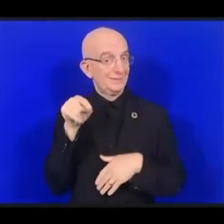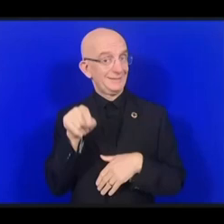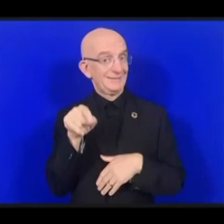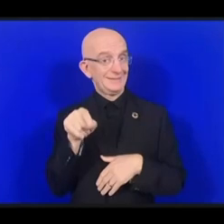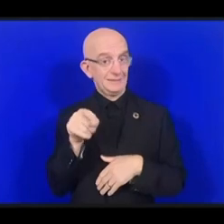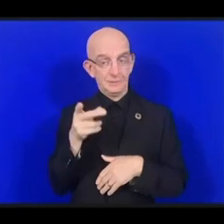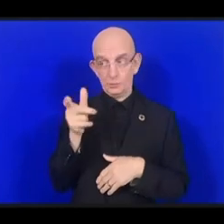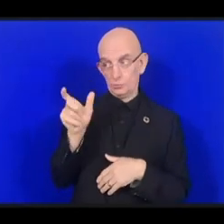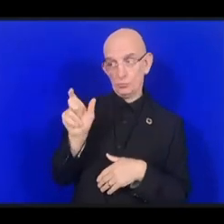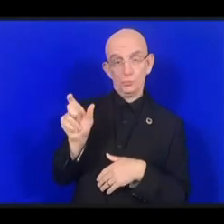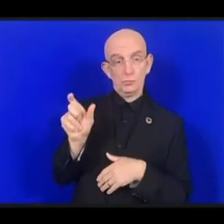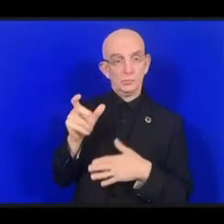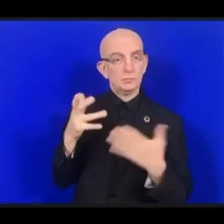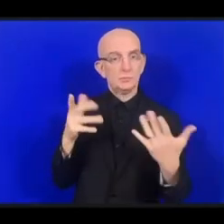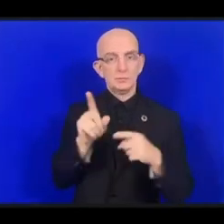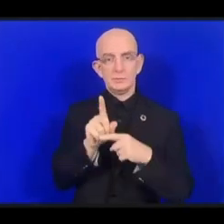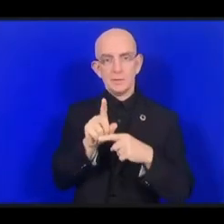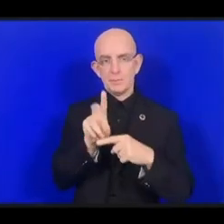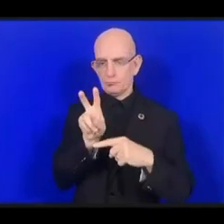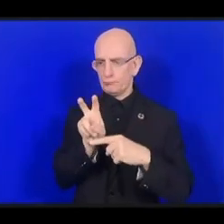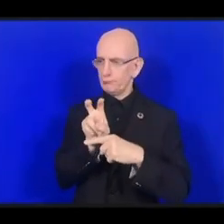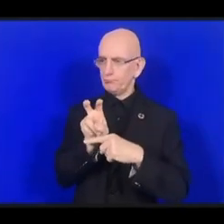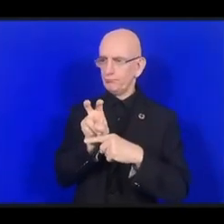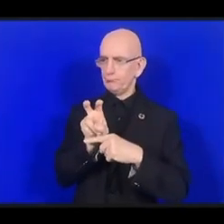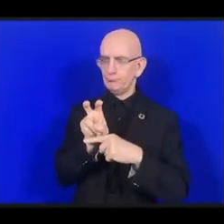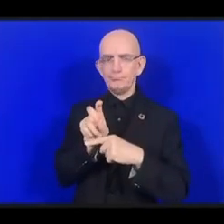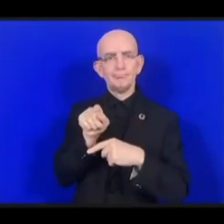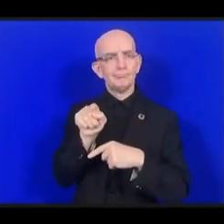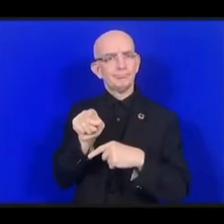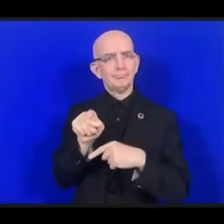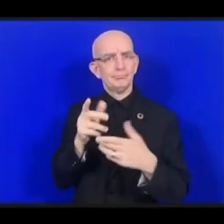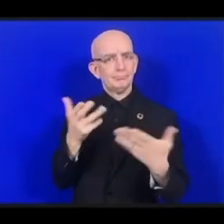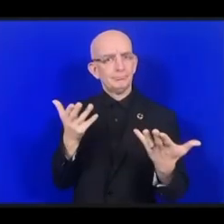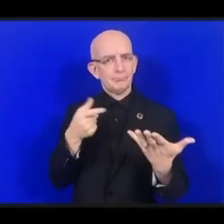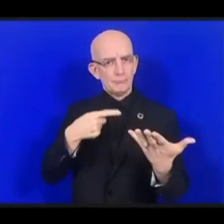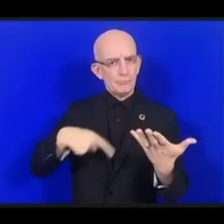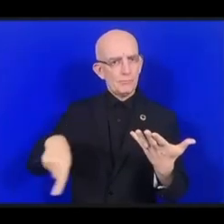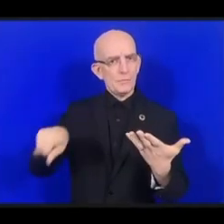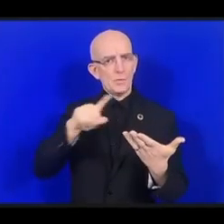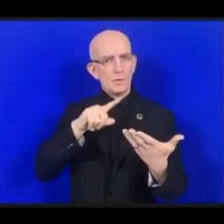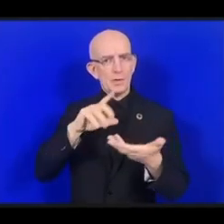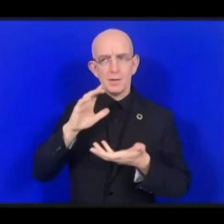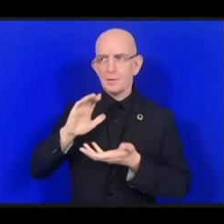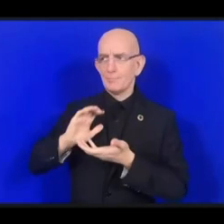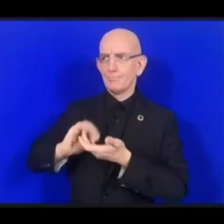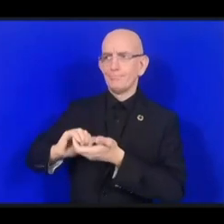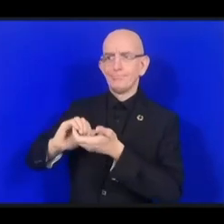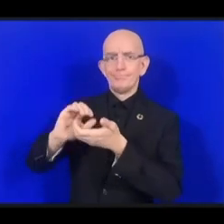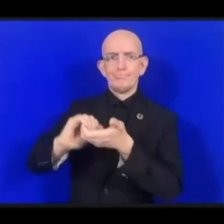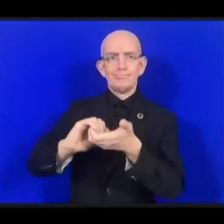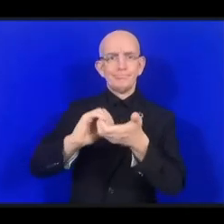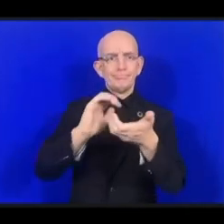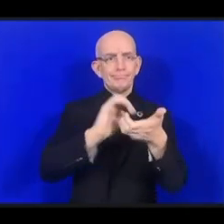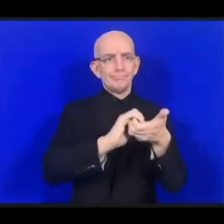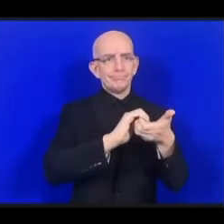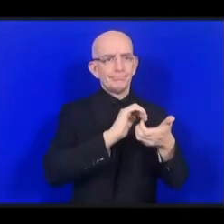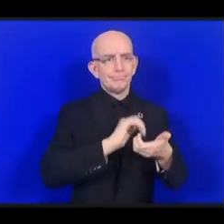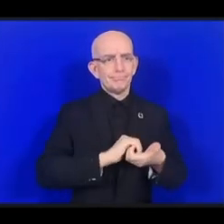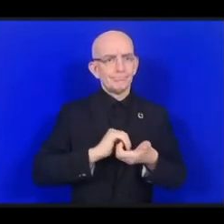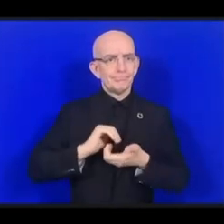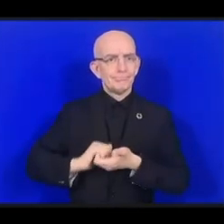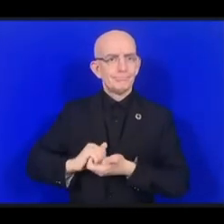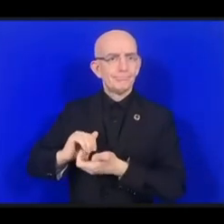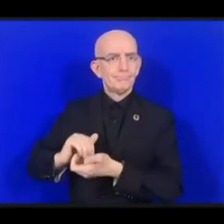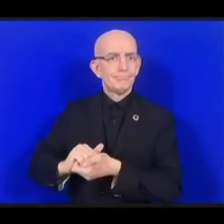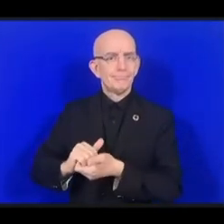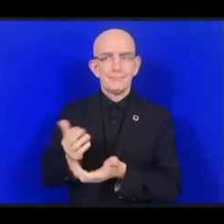助け合おうといたしましたある会社の調査によりますとえこの年の新聞や